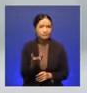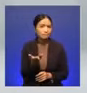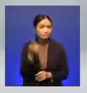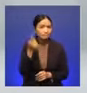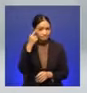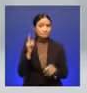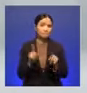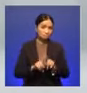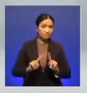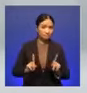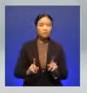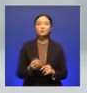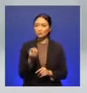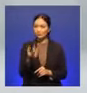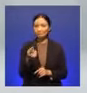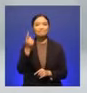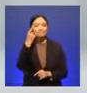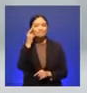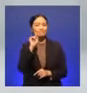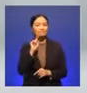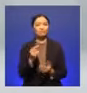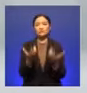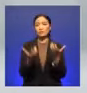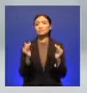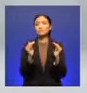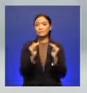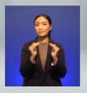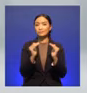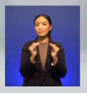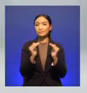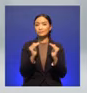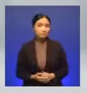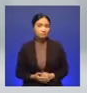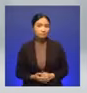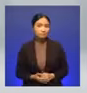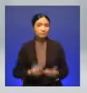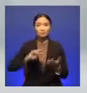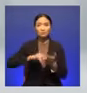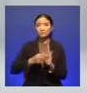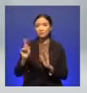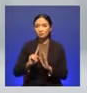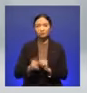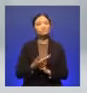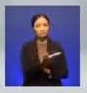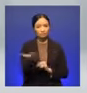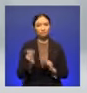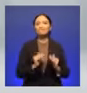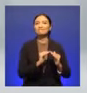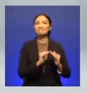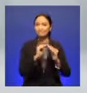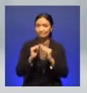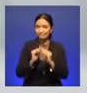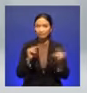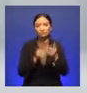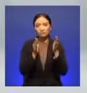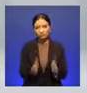มเนี่ยเราก็มักจะพูดถึงความเป็นธรรมว่าเป็นเรื่องของการไม่เลือกปฏิบัตินะคะความเท่าเทียมของ